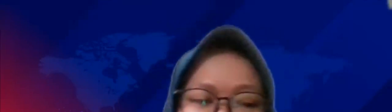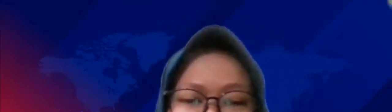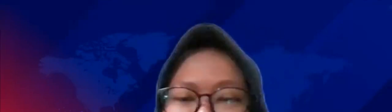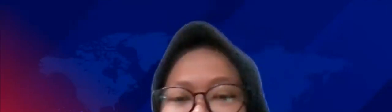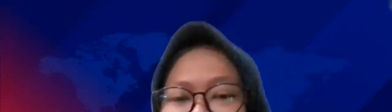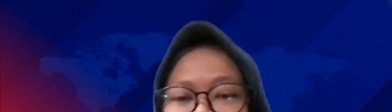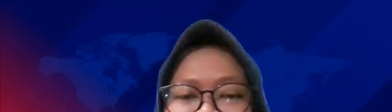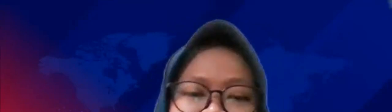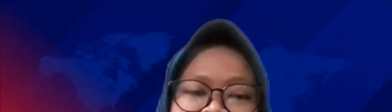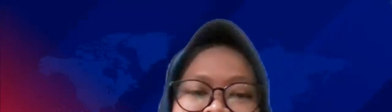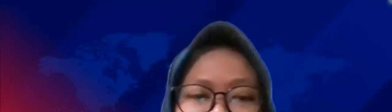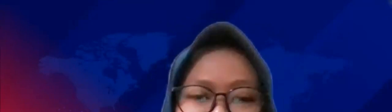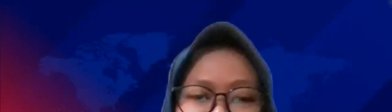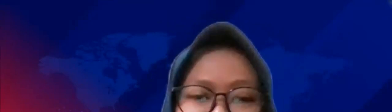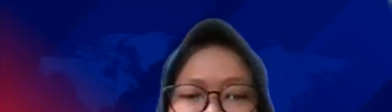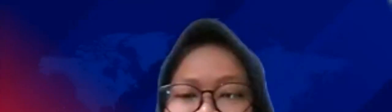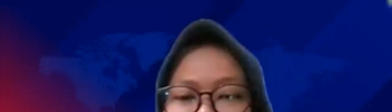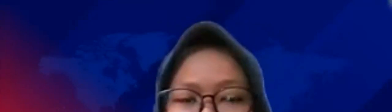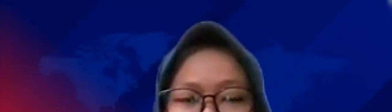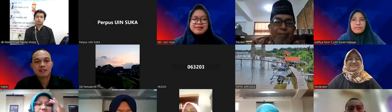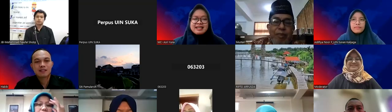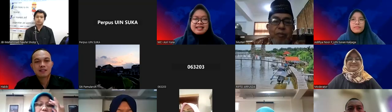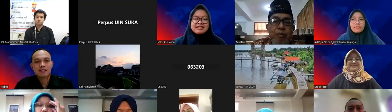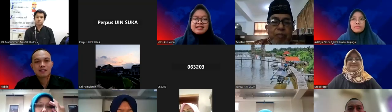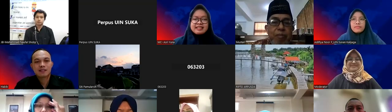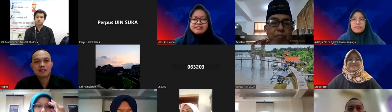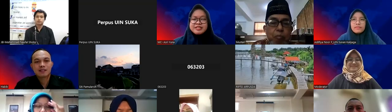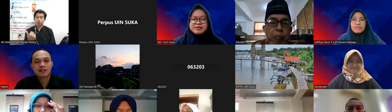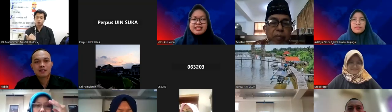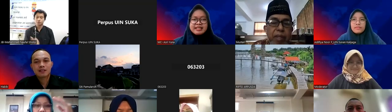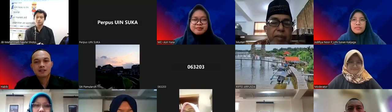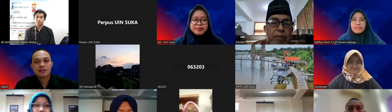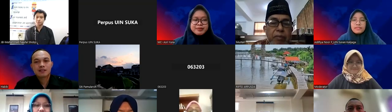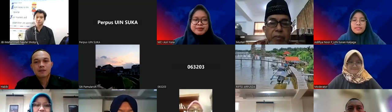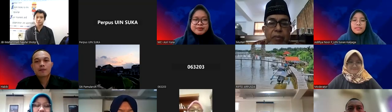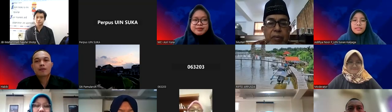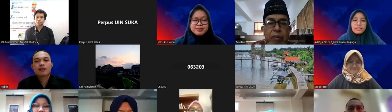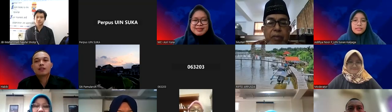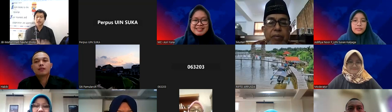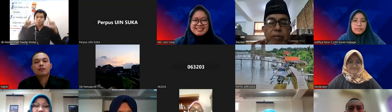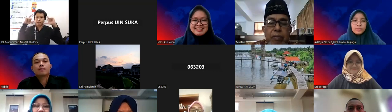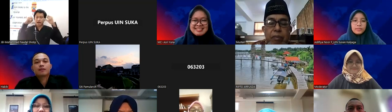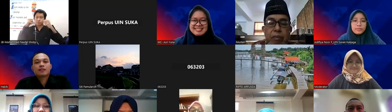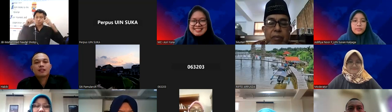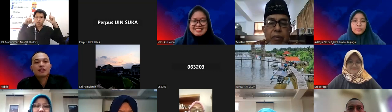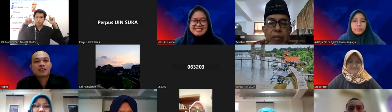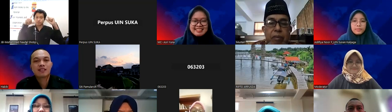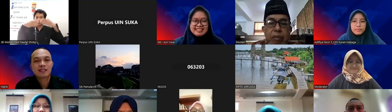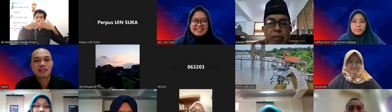kita tunggu Monggo Bapak Ibu teman-teman videonya kita buka dulu